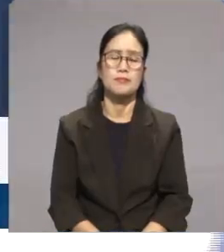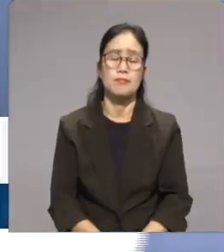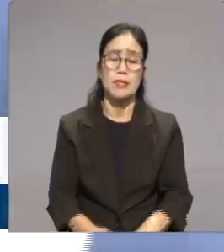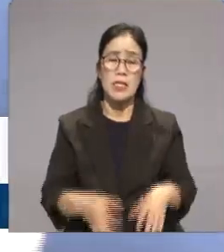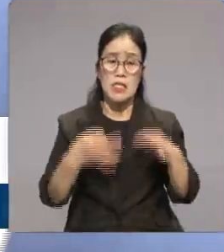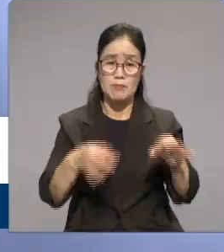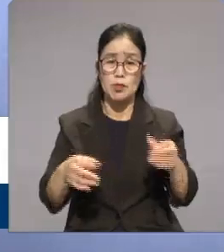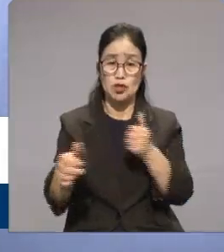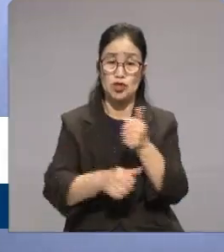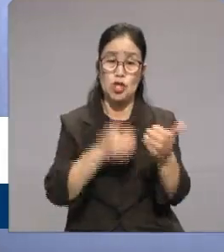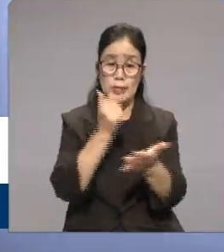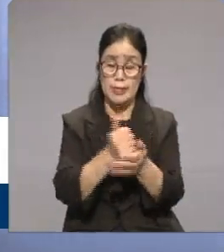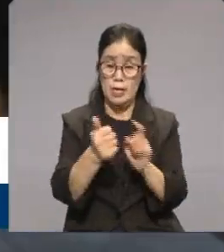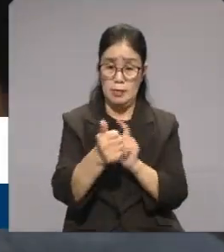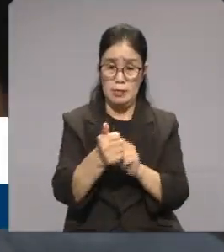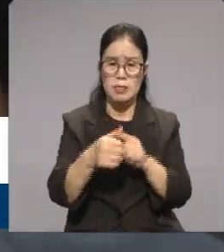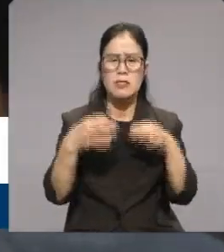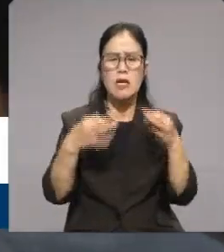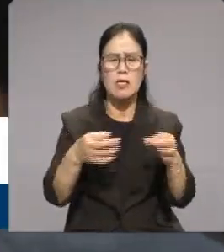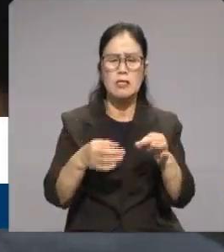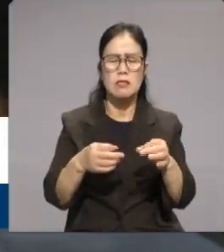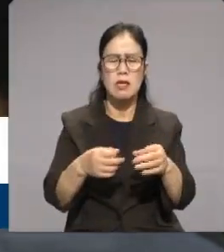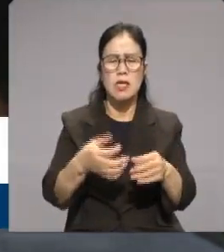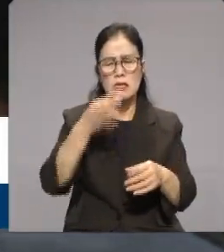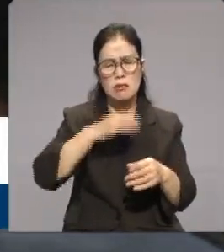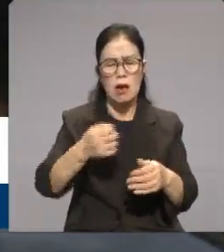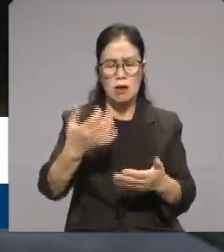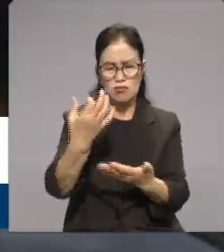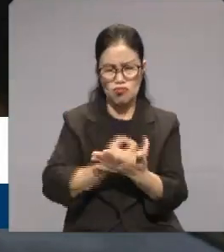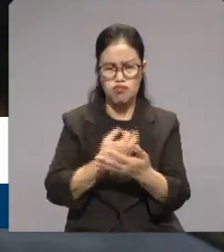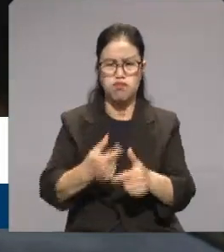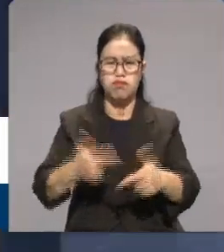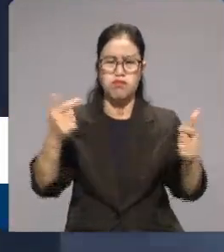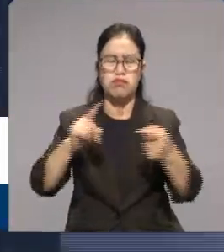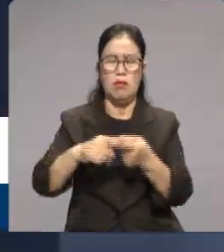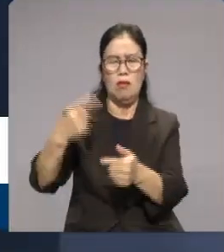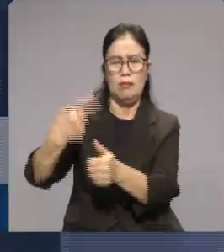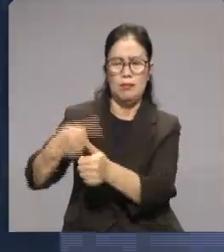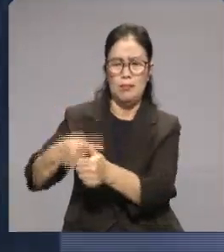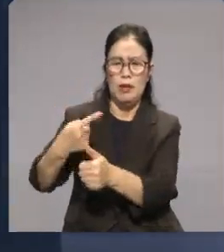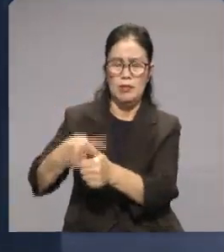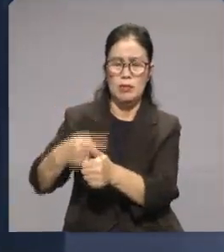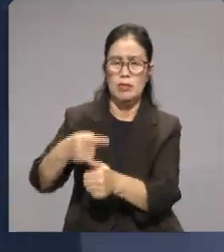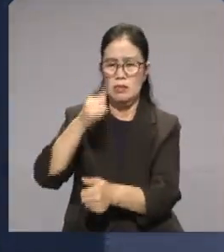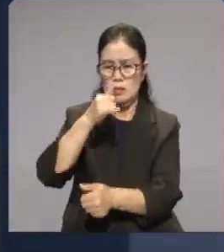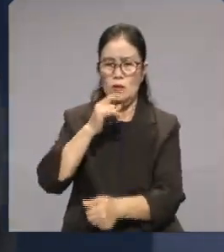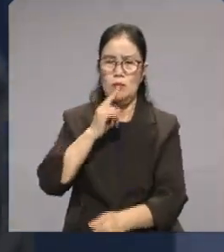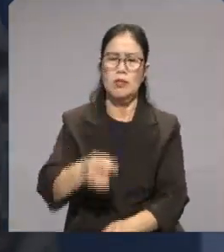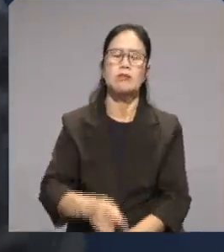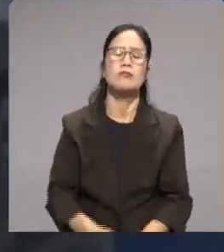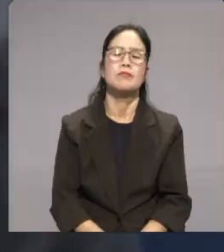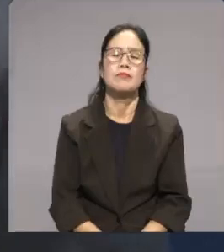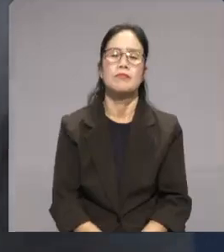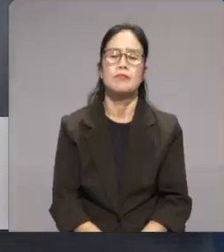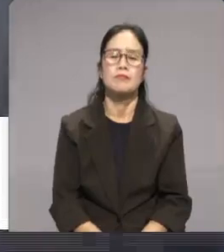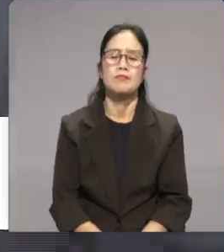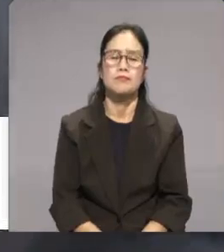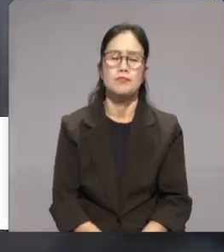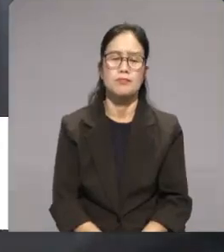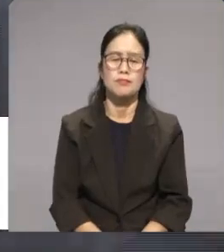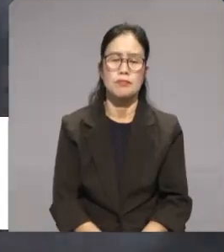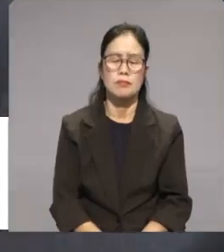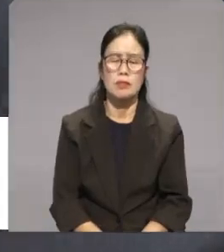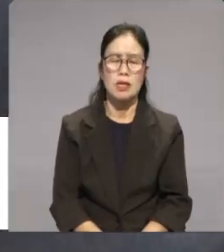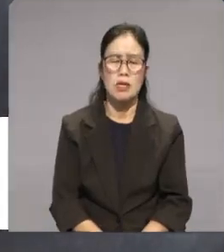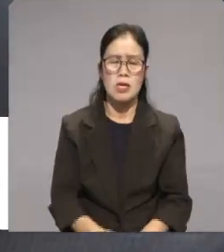김병환 금융위원장은 은행들의 증가한 이자 수익에 대해 비판적 시각이 있다고 거듭 강조했습니다. 예대 마진이